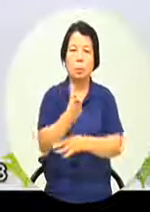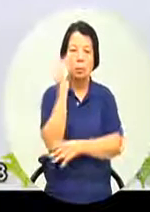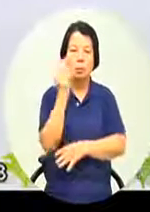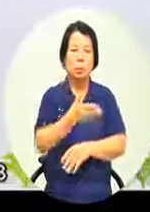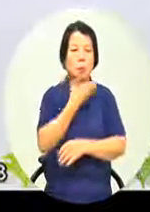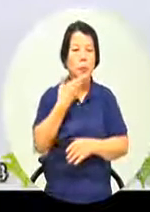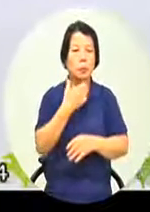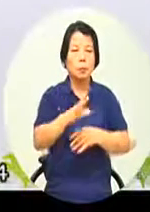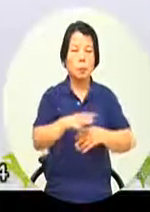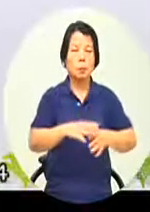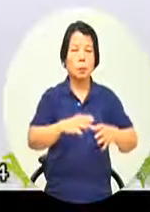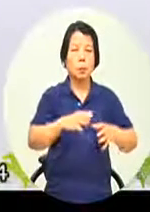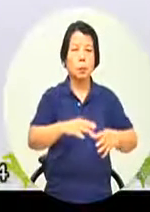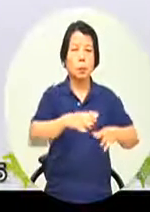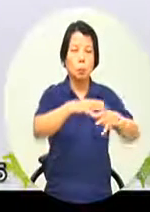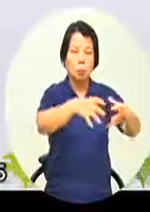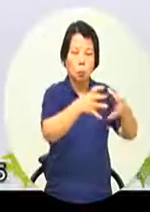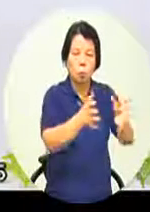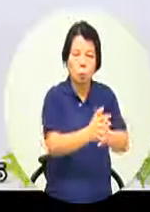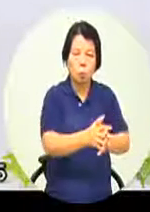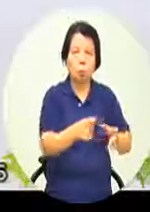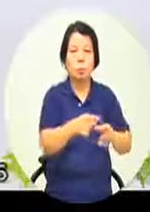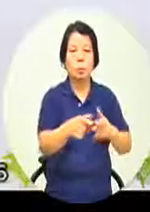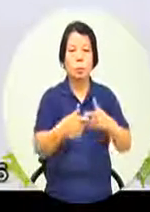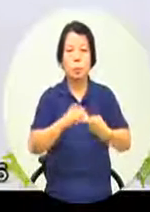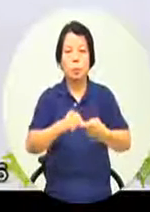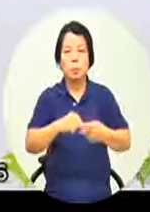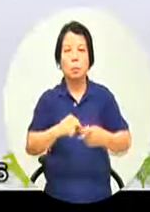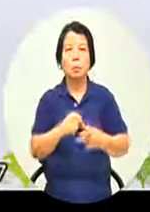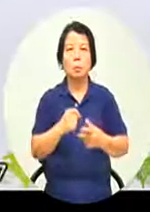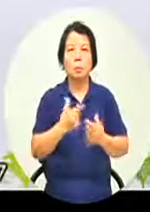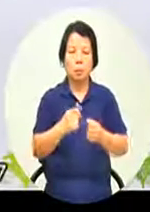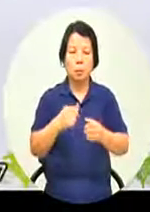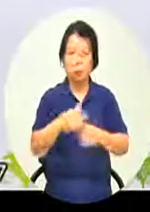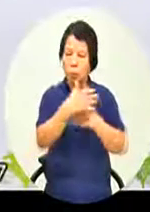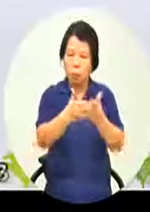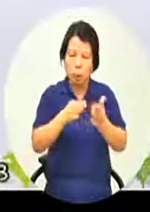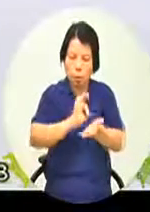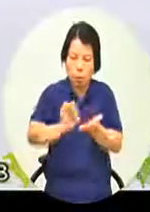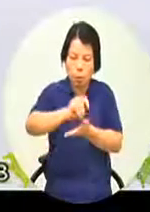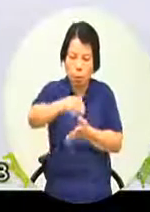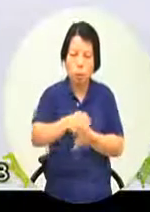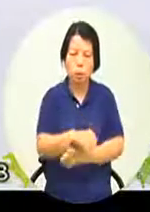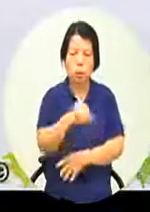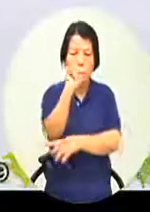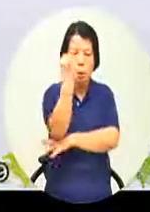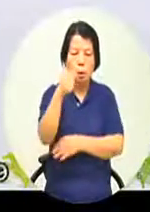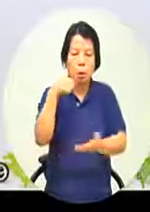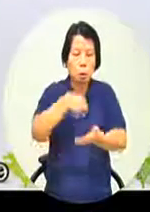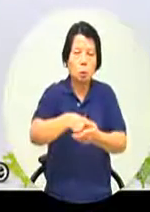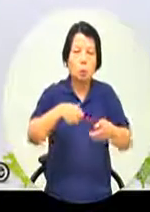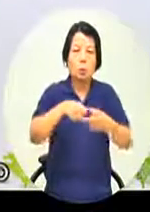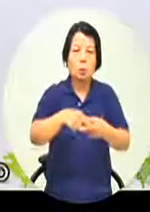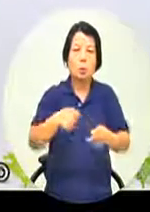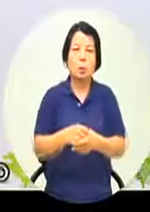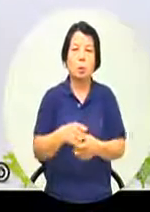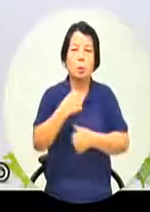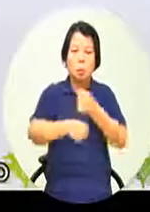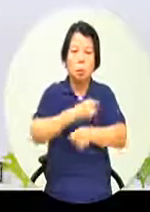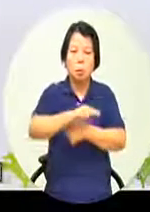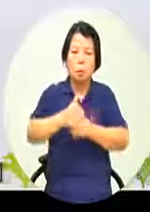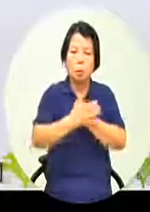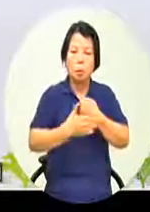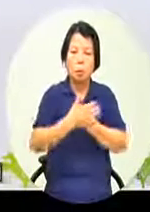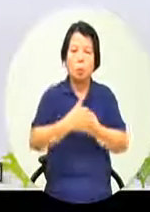体去做稽查的工作，所以我们应该要善加的运用义务动保员， 以及跟团体的合